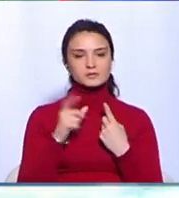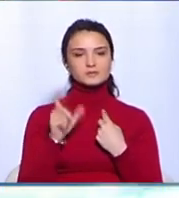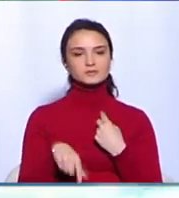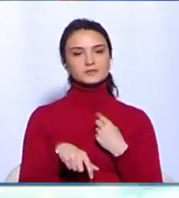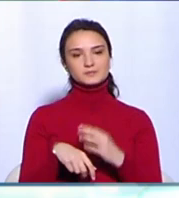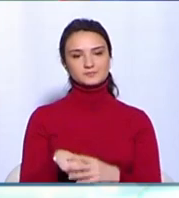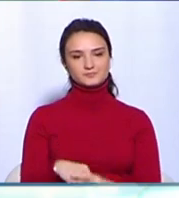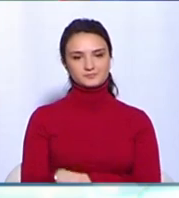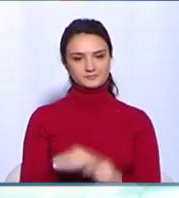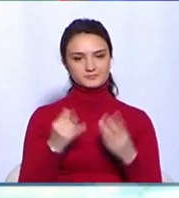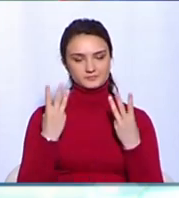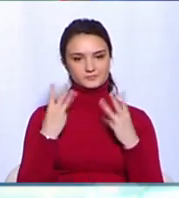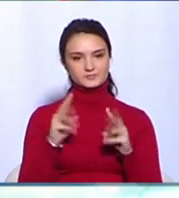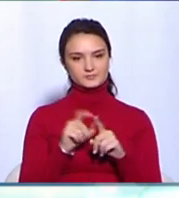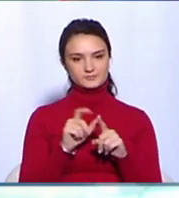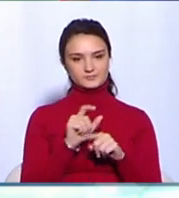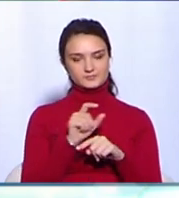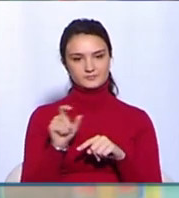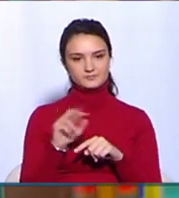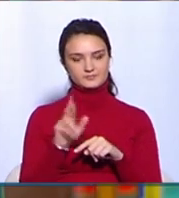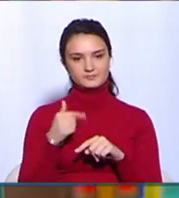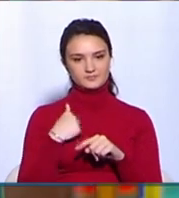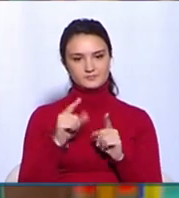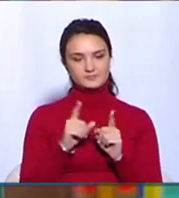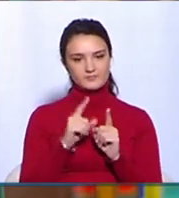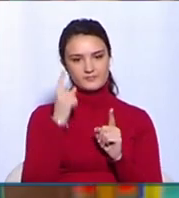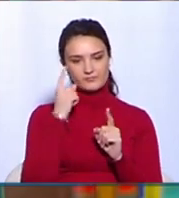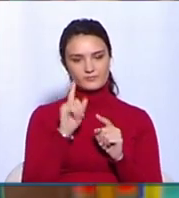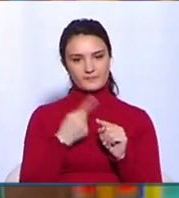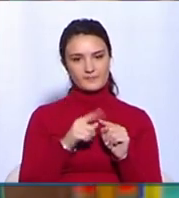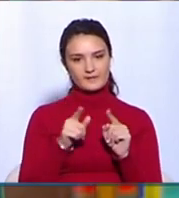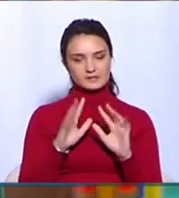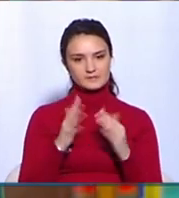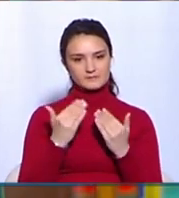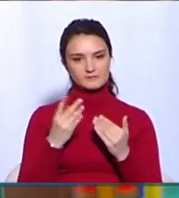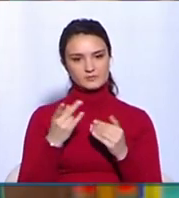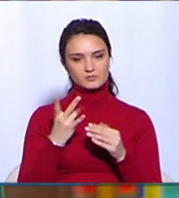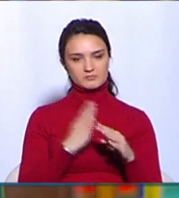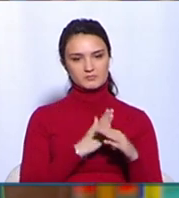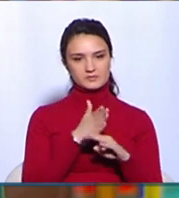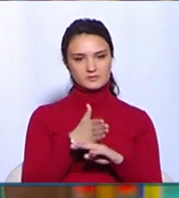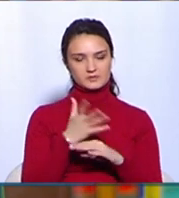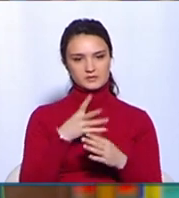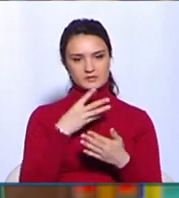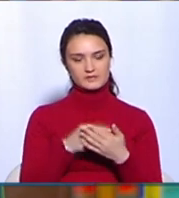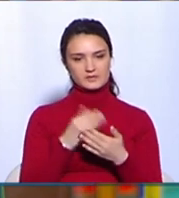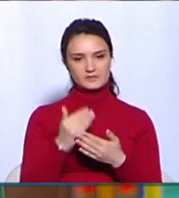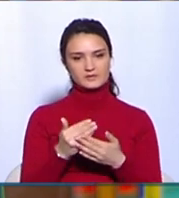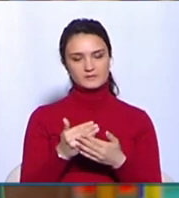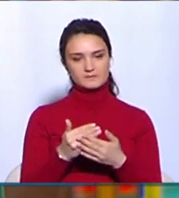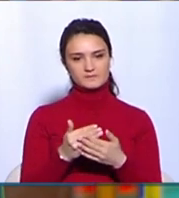თავთან, ასე ვთქვათ, მოდაში ახლა ეს ტერმინი. დიახ. მე მაინც მგონია, რომ ასეთ შემთხვევაში თქვენ უნდა მიმართოთ თქვენივე